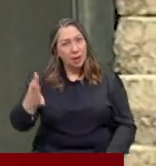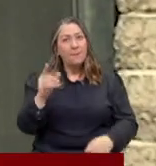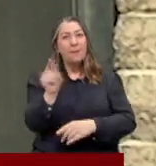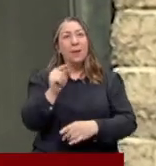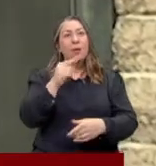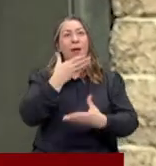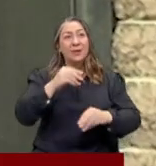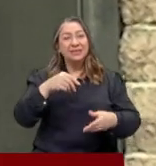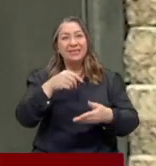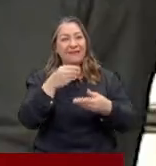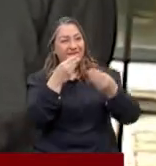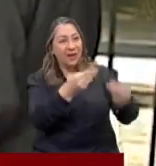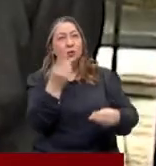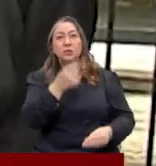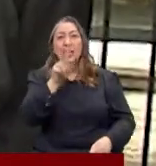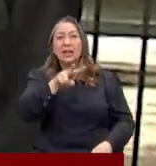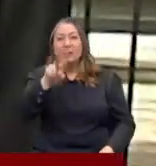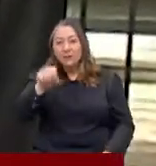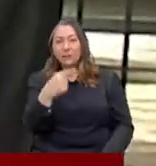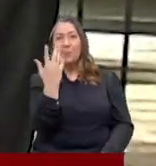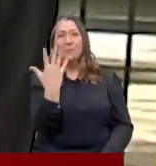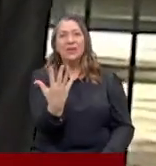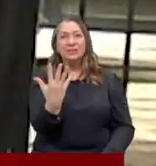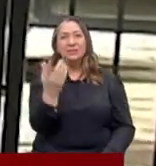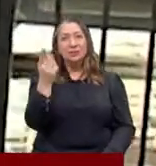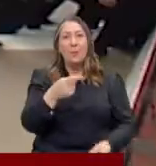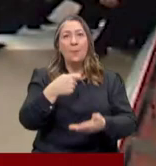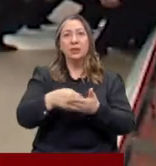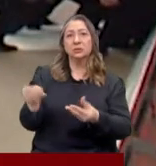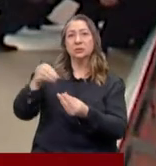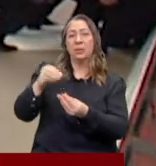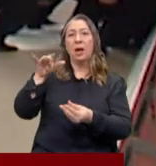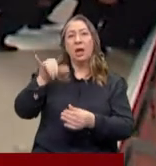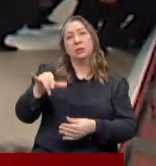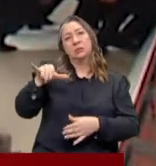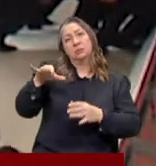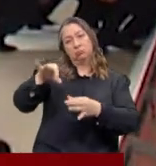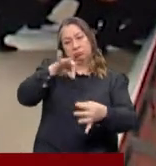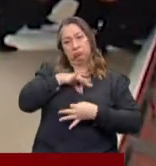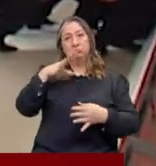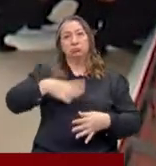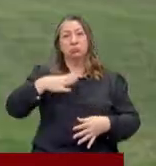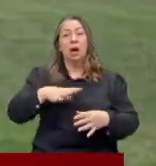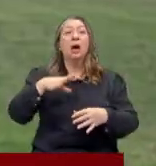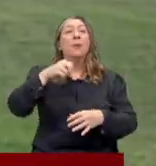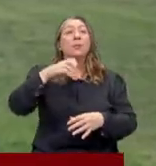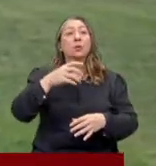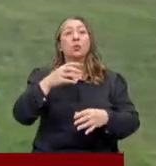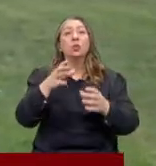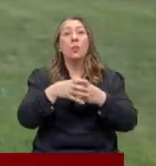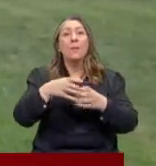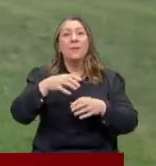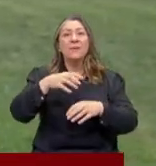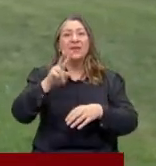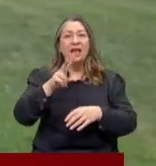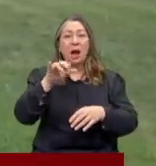Memur emeklisine verilen %22,5'lik oranın maaşlarına yansıtılmasını. AK Parti Grup Başkan Vekili Mustafa Elitaş